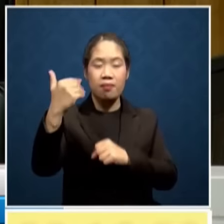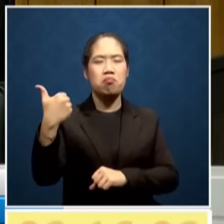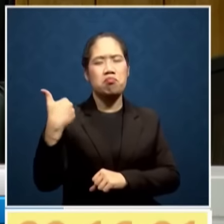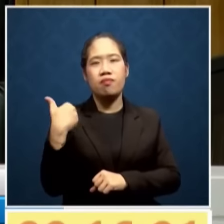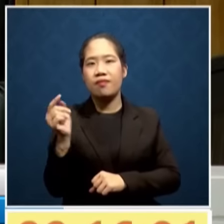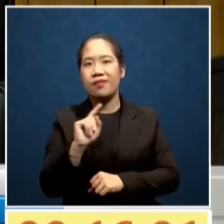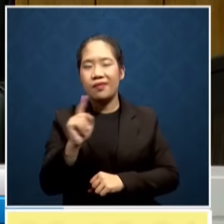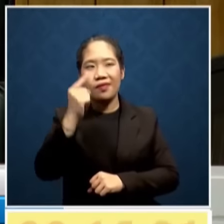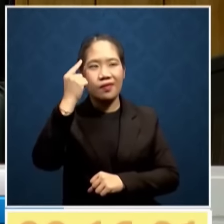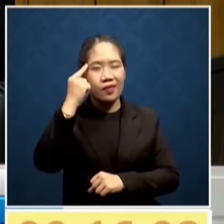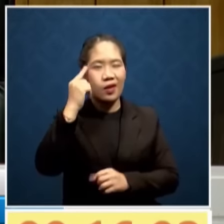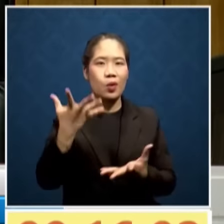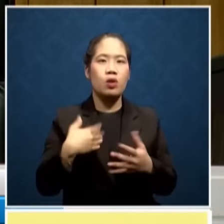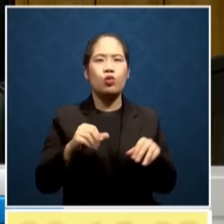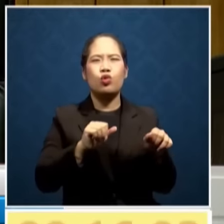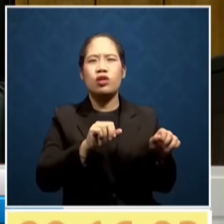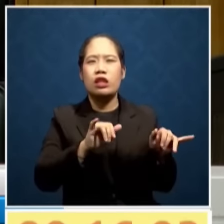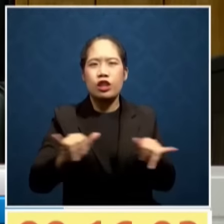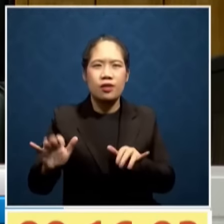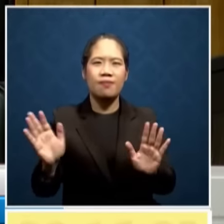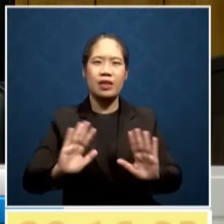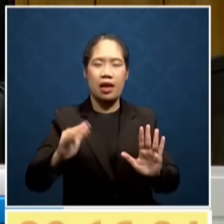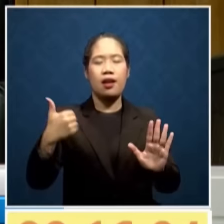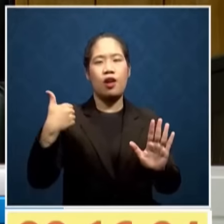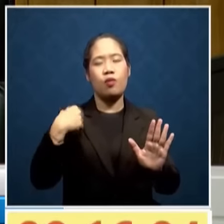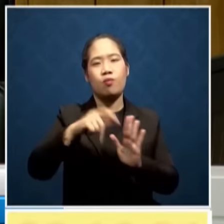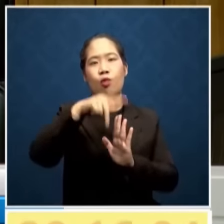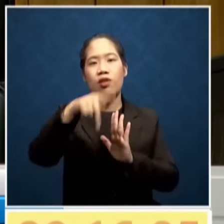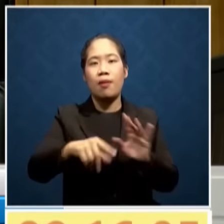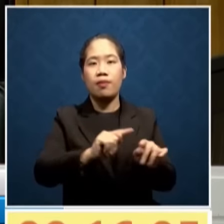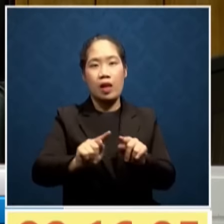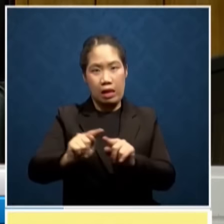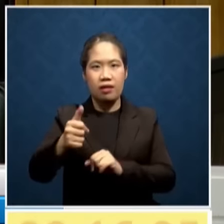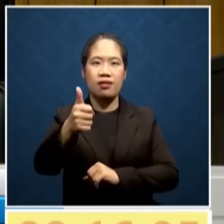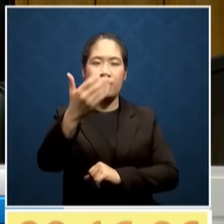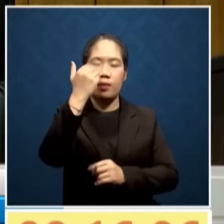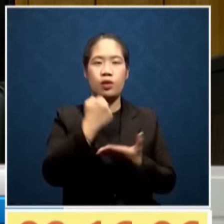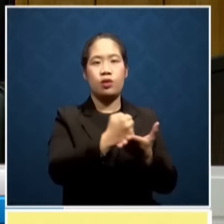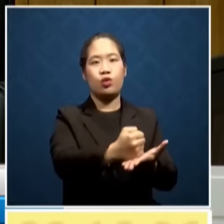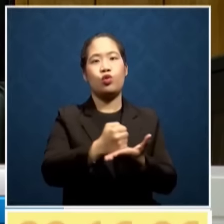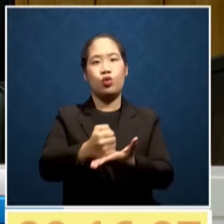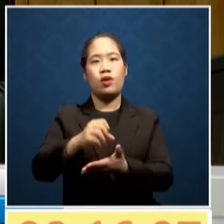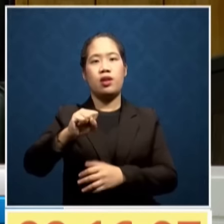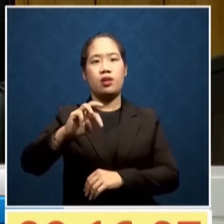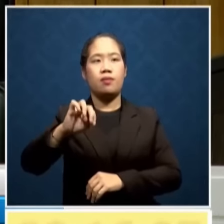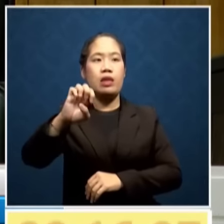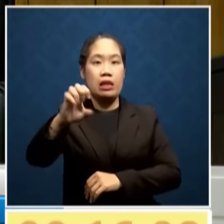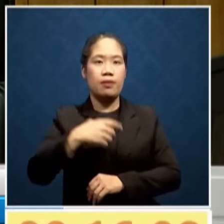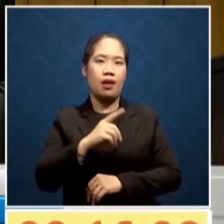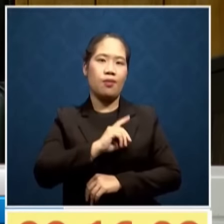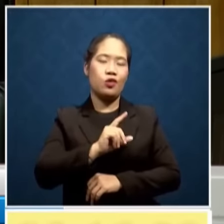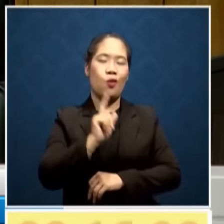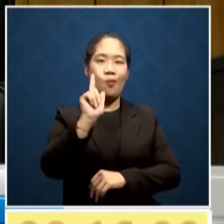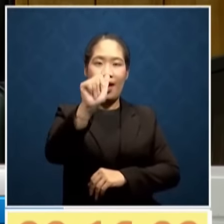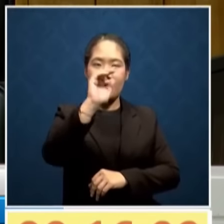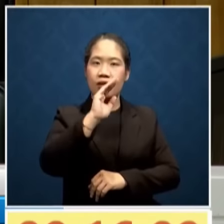ารย์ไม่ได้นิ่งนอนใจครับเรามีโปรแกรมหลายๆเรื่องออกมาเยอะมากการช่วยเหลือ SME เนี่ยเป็นหน้าที่หลักและสัดส่วนของ